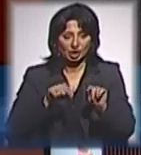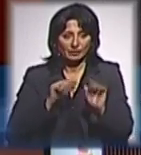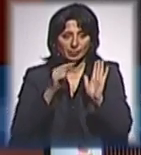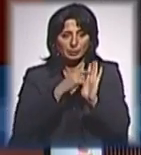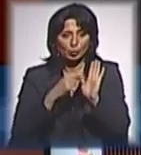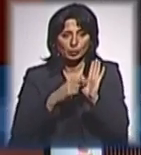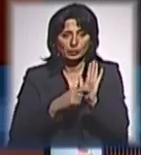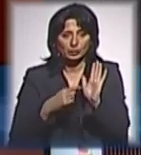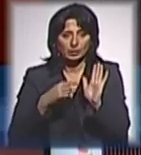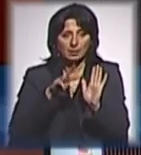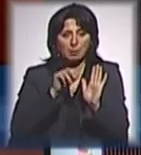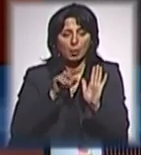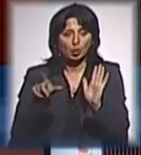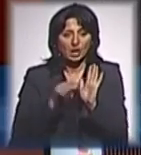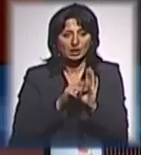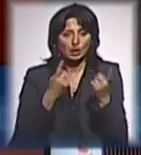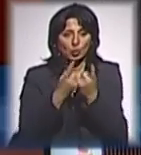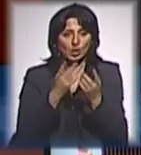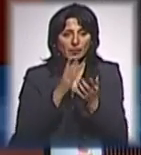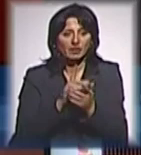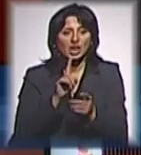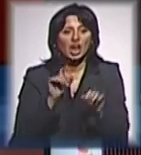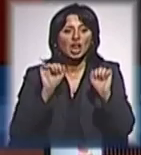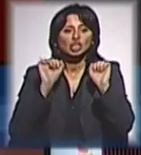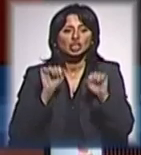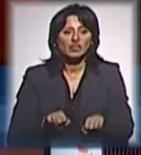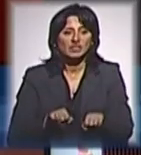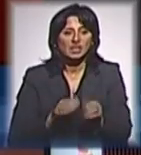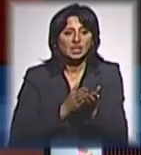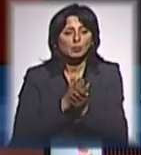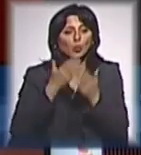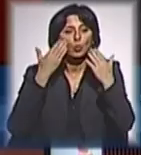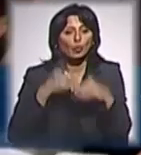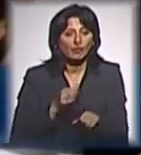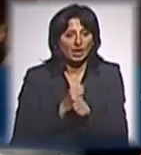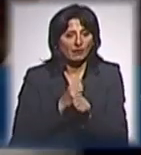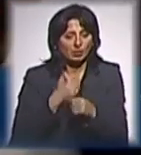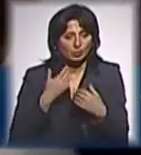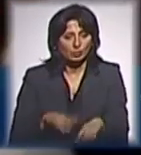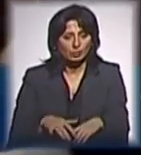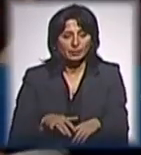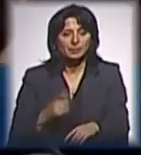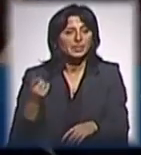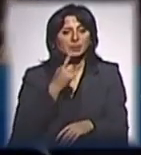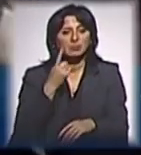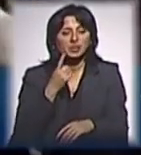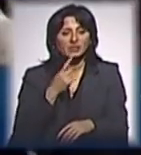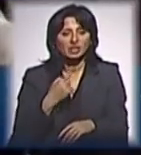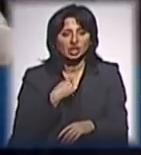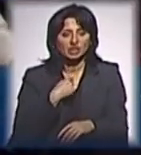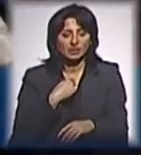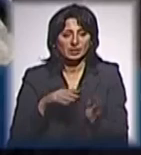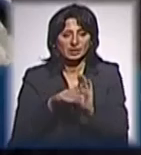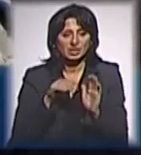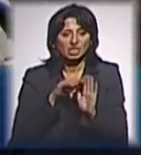მიუთითებთ ჩვენ უკვე მე და მამუკა ერთად ვართი კოლეგები, რა შეუძლებთ უკვე ამ მიმართულებით ამ მოწვევის საკრებულოში. პირველი ბლოკი ჩვენი, ასე